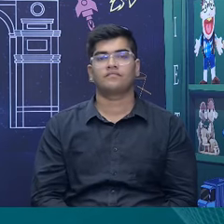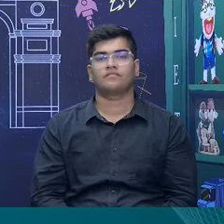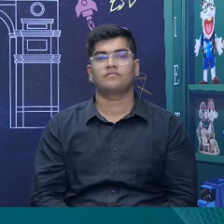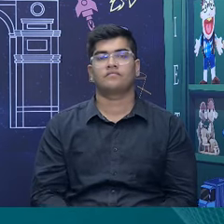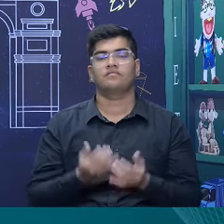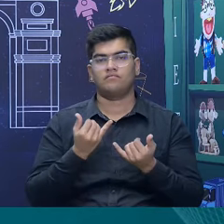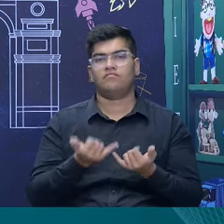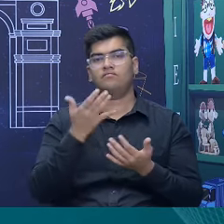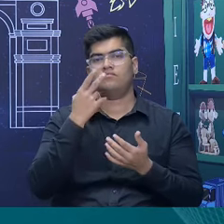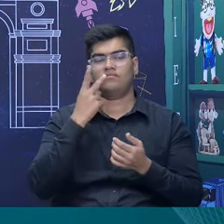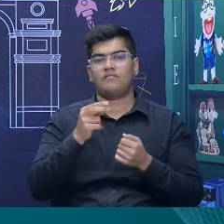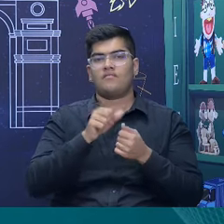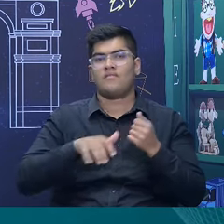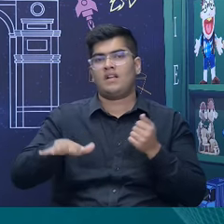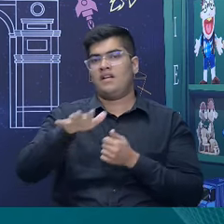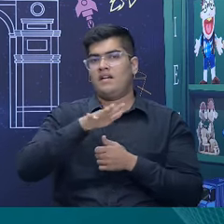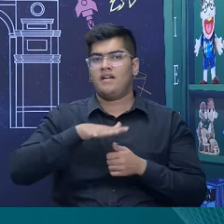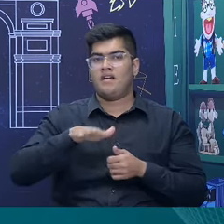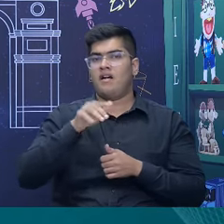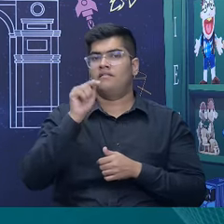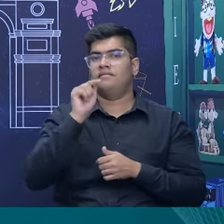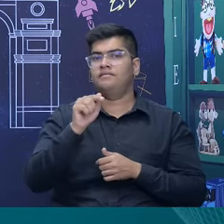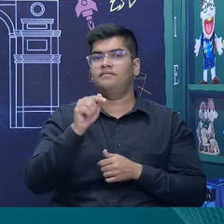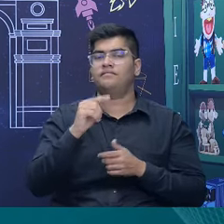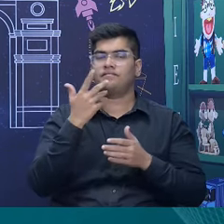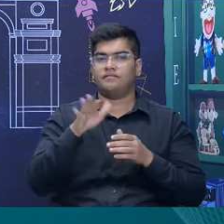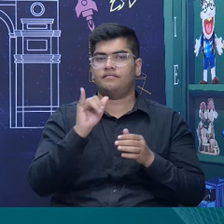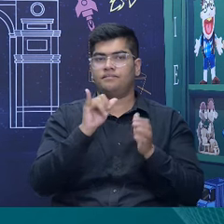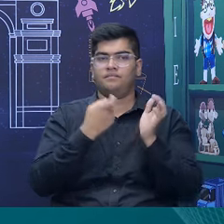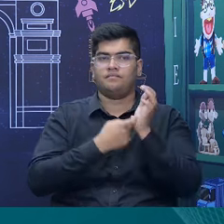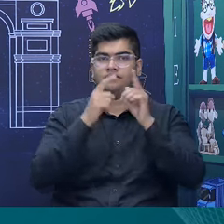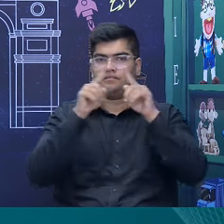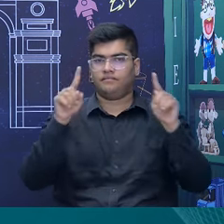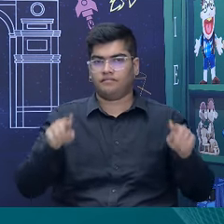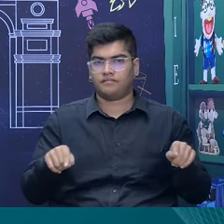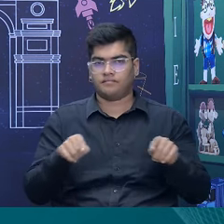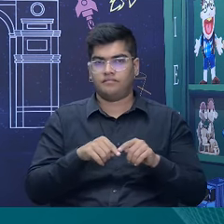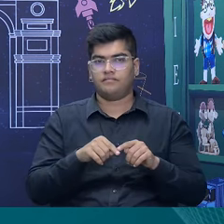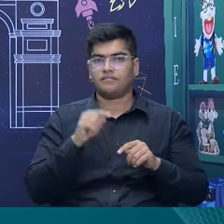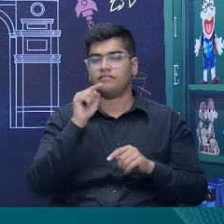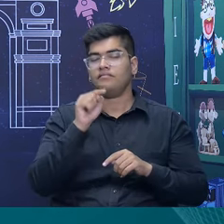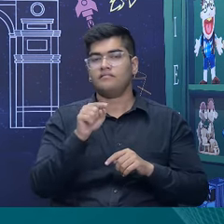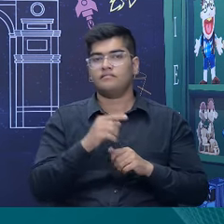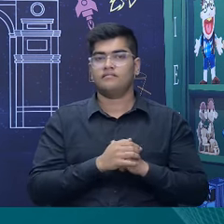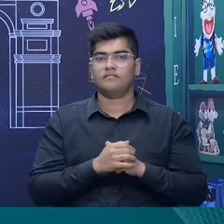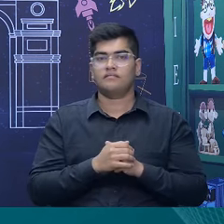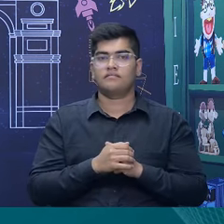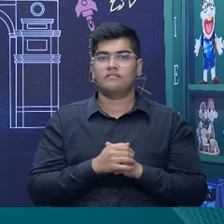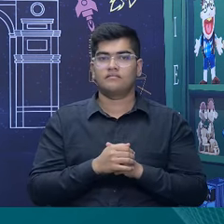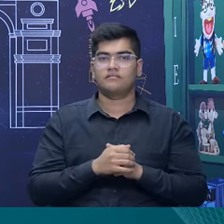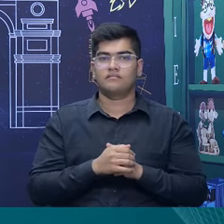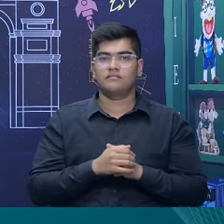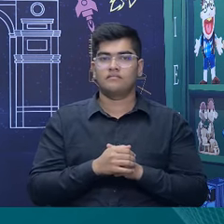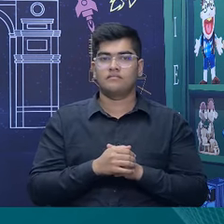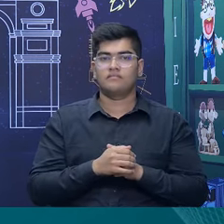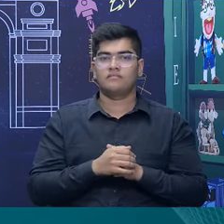एरिया किसी भी आकृति का एरिया यानी कि ये जो हमारा रेक्टेंगल आकृति थी इस आकृति का एरिया इसकी